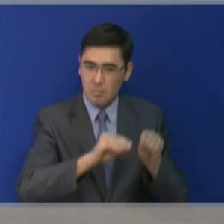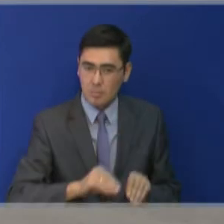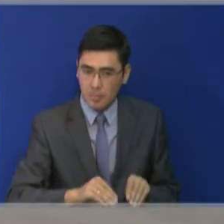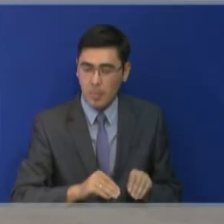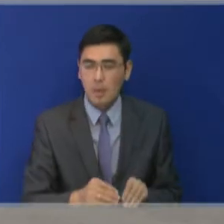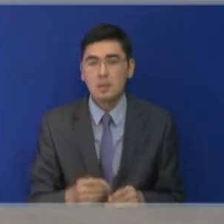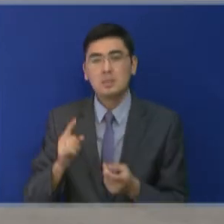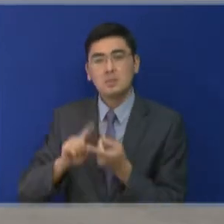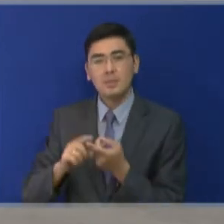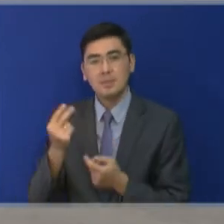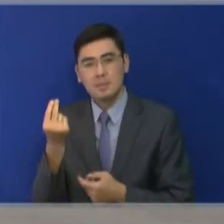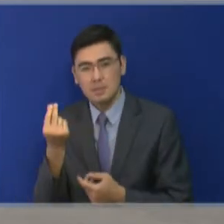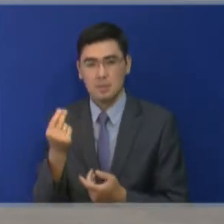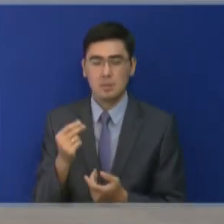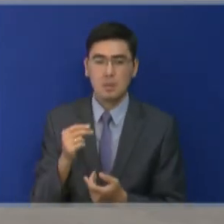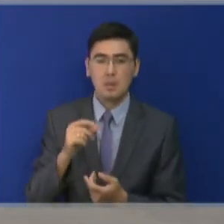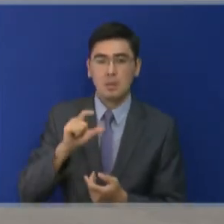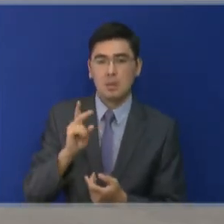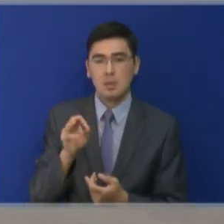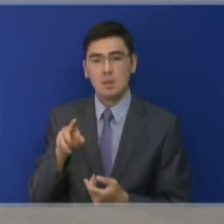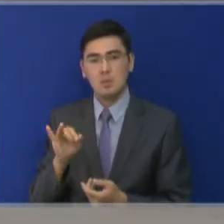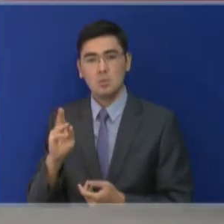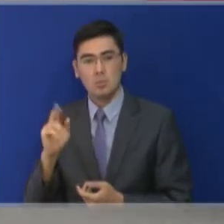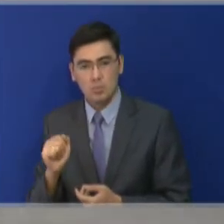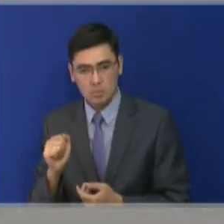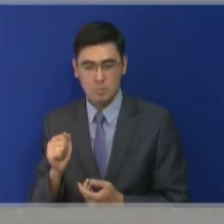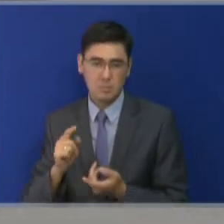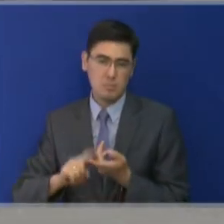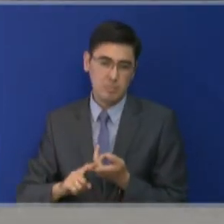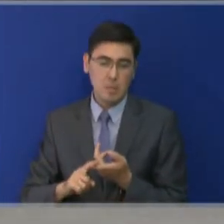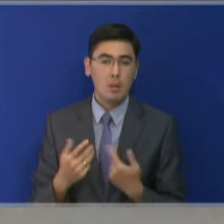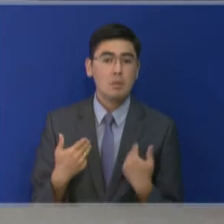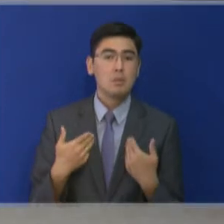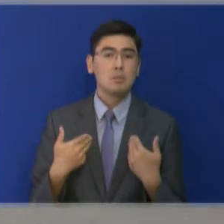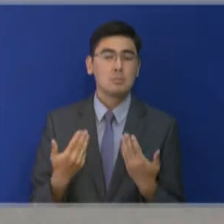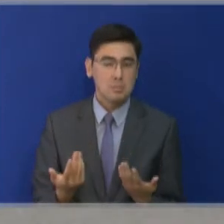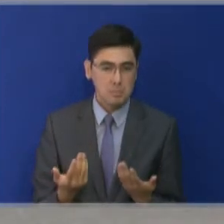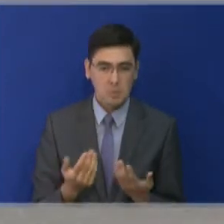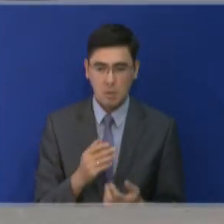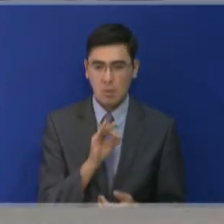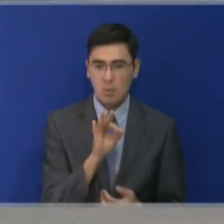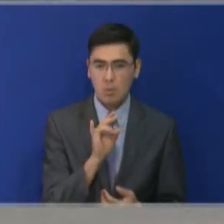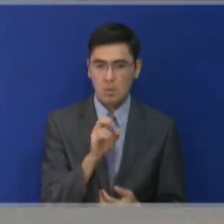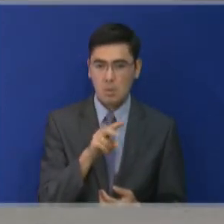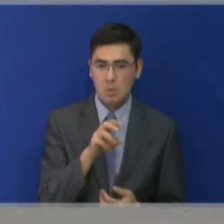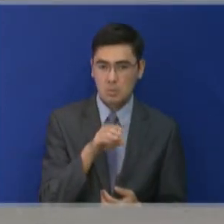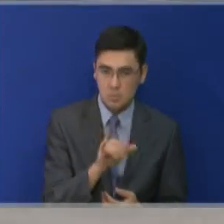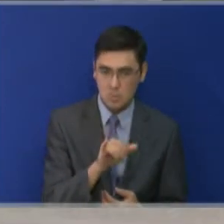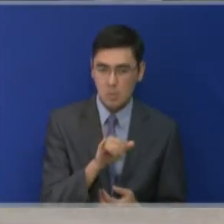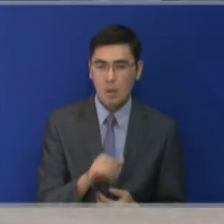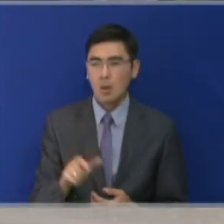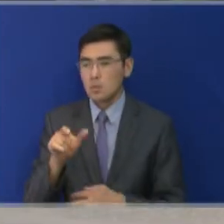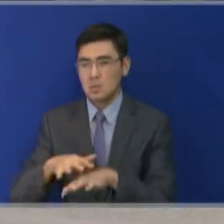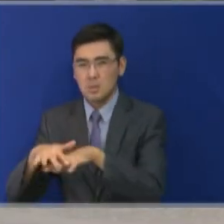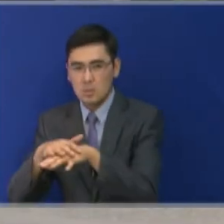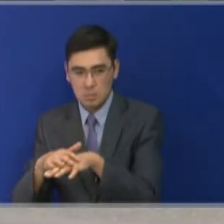есебінен экологиялық үстемақы төлеу мәселесін шешуді қамтиды. Ұсынылған Семей өңірін оңалту бағдарламасын қоғамдық кеңес қала тұрғындарымен